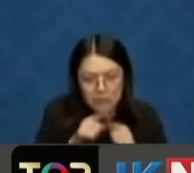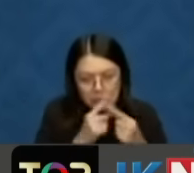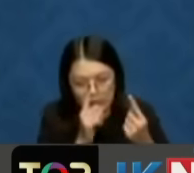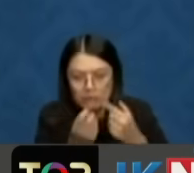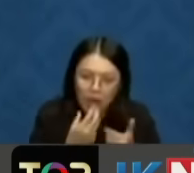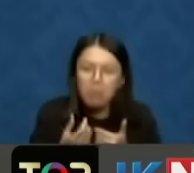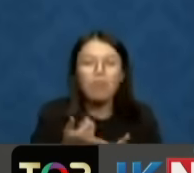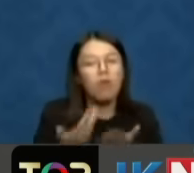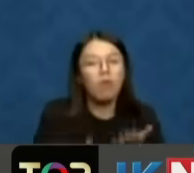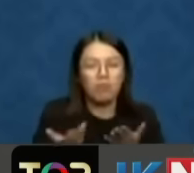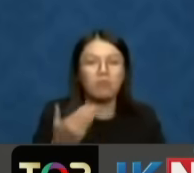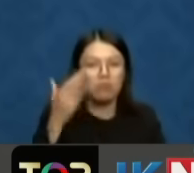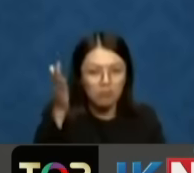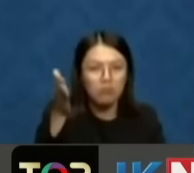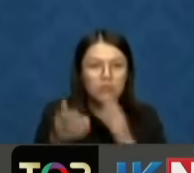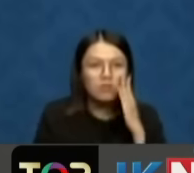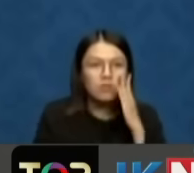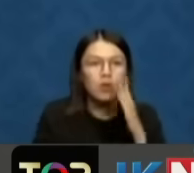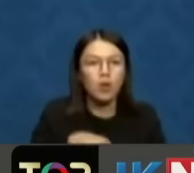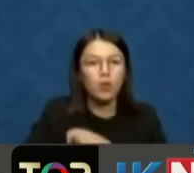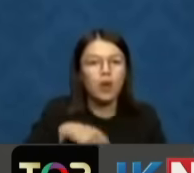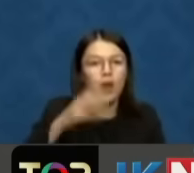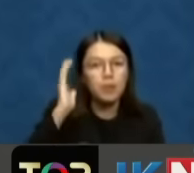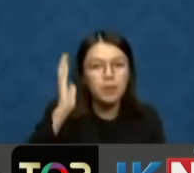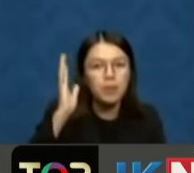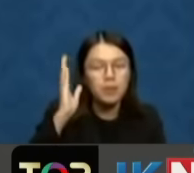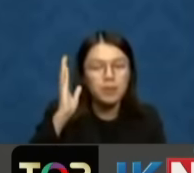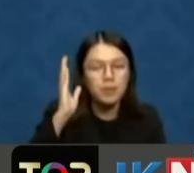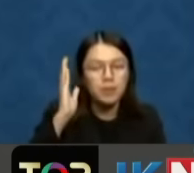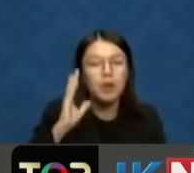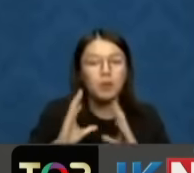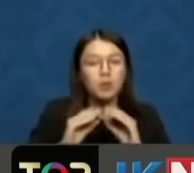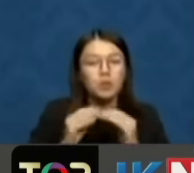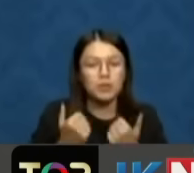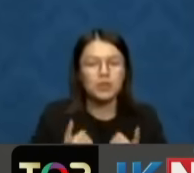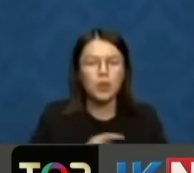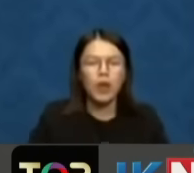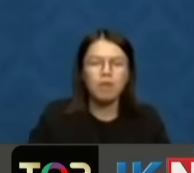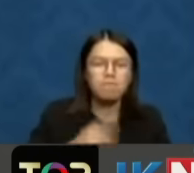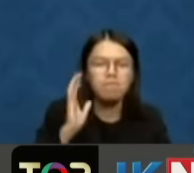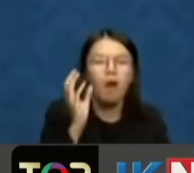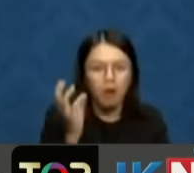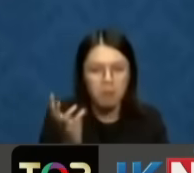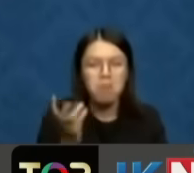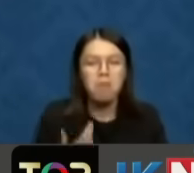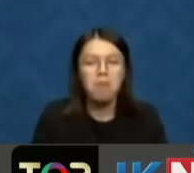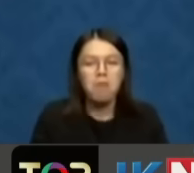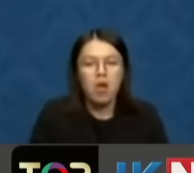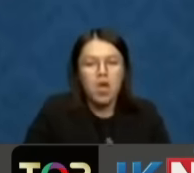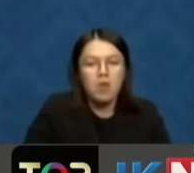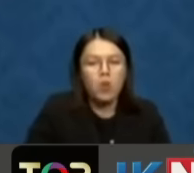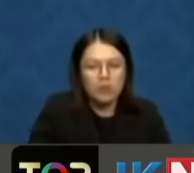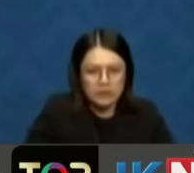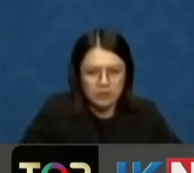ภาพรวมของโครงการดิจิตอลวอลเล็ตที่ใช้เงินรวมกันเนี่ยนะครับ 4.5 แสนล้านบาทเป็นการจัดทำงบประมาณแบบรวมห่